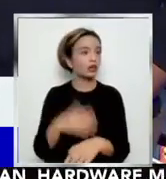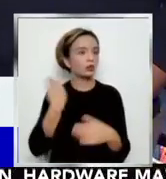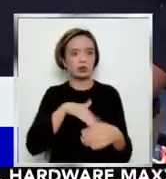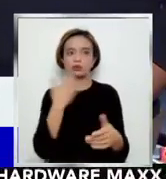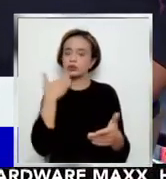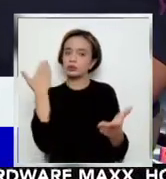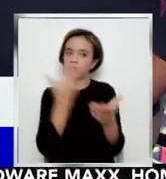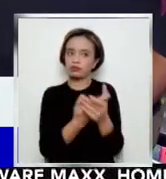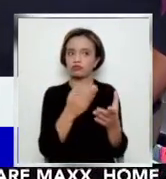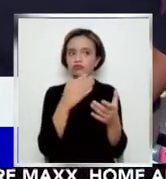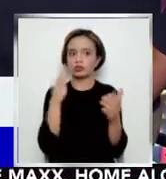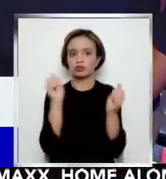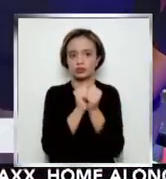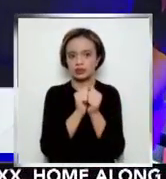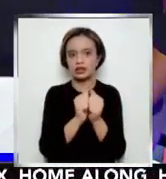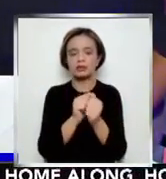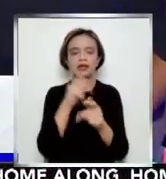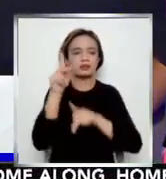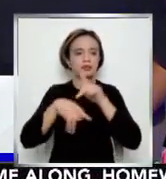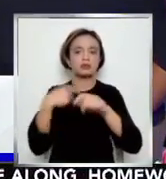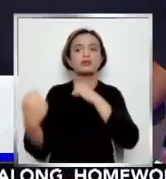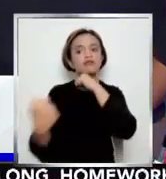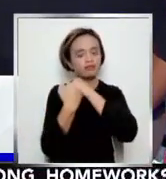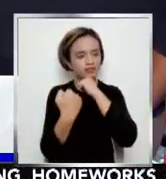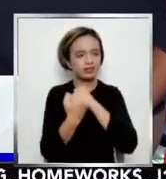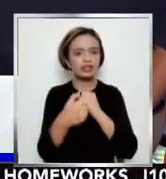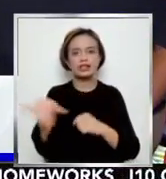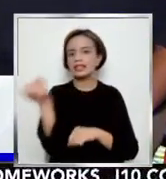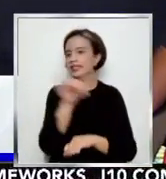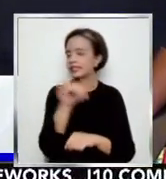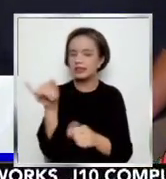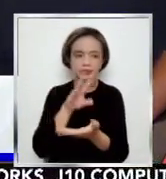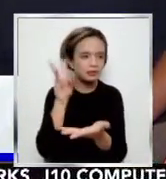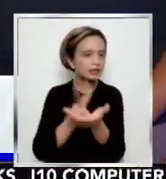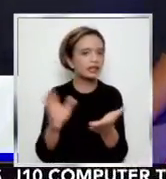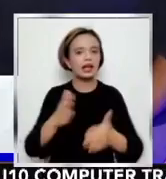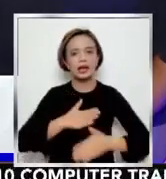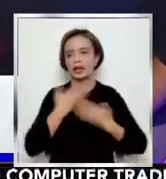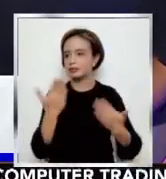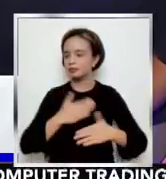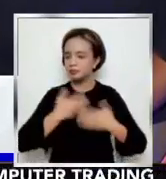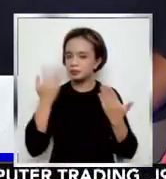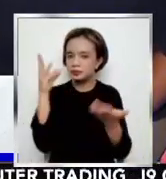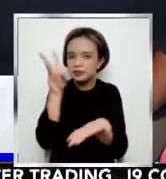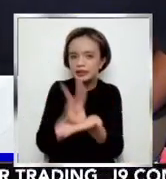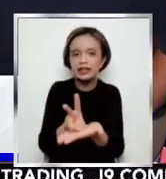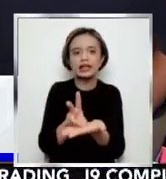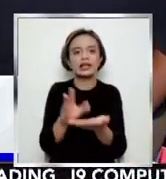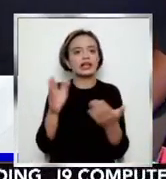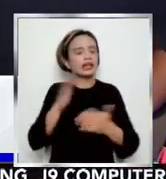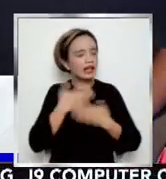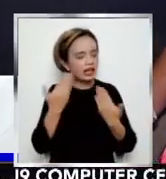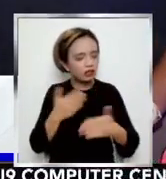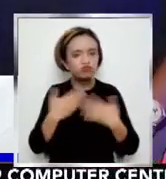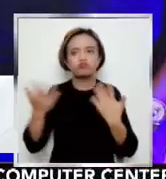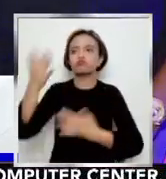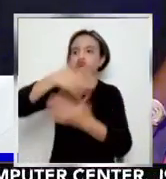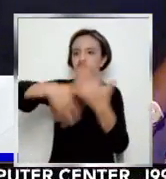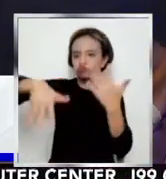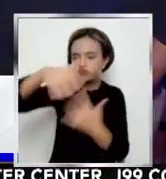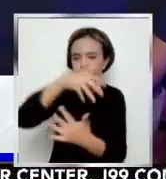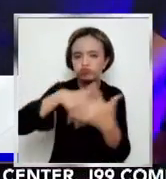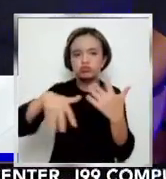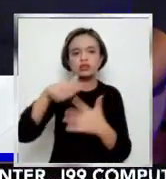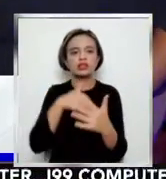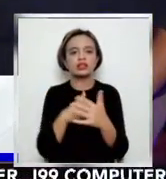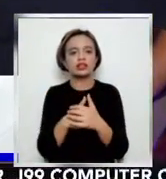people na sumusuporta sa'yo. It's a safe place, it's a happy place, at nakakatuwa na makasalamuha sila na usually